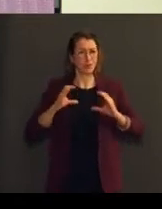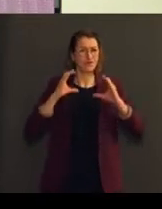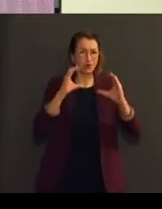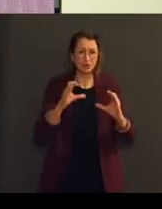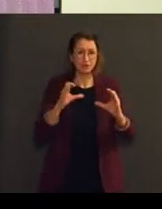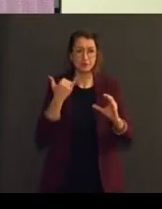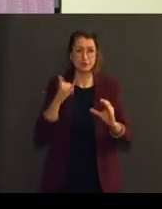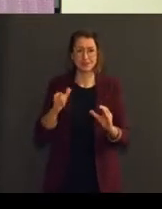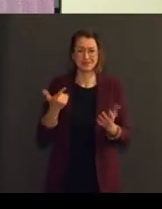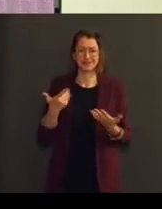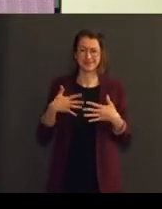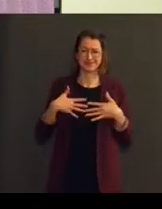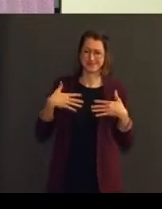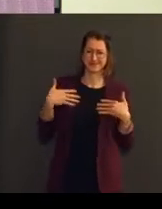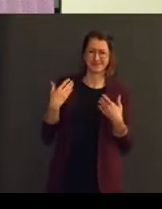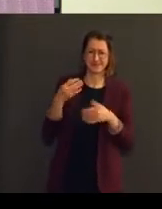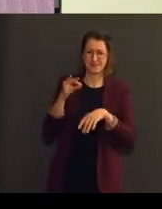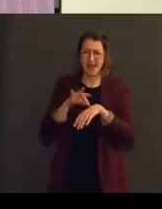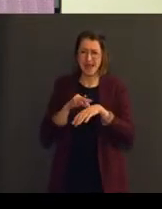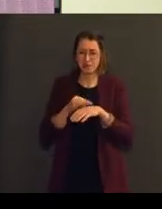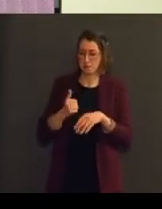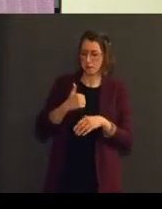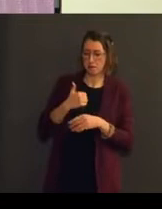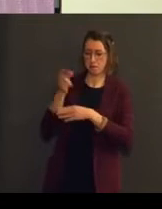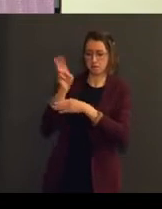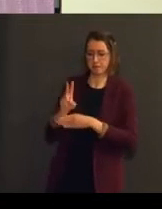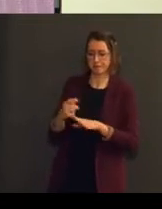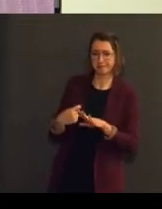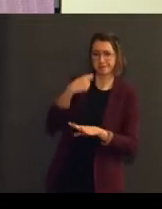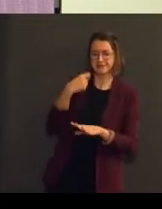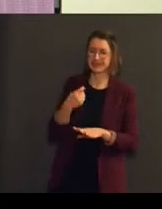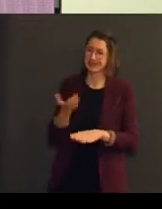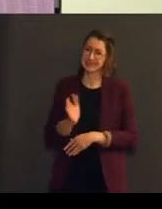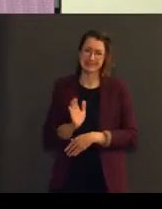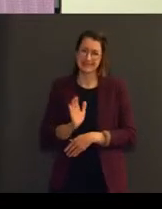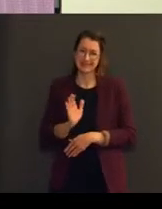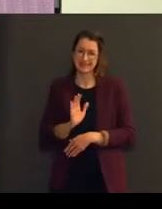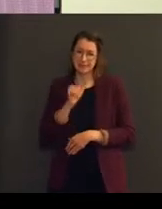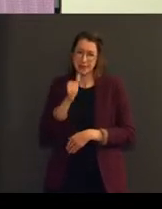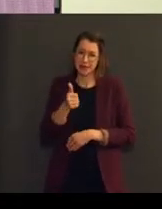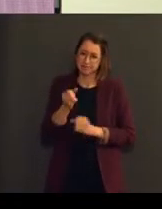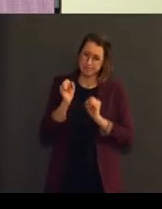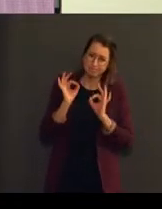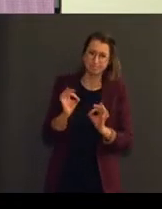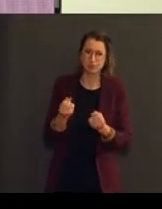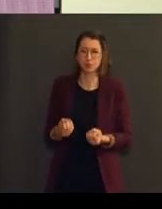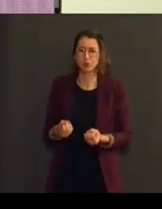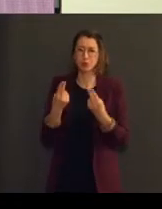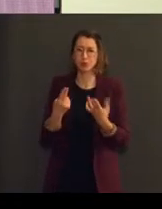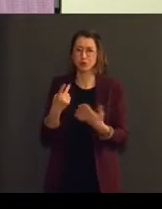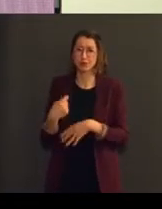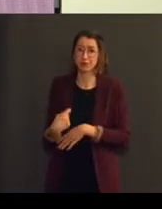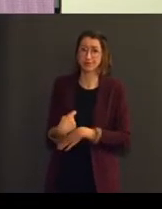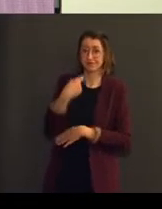pour ce type de testing avec des symptômes. Pourquoi? Parce que l'autotest va malgré tout rater un certain